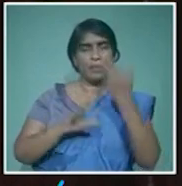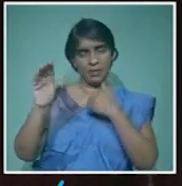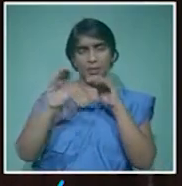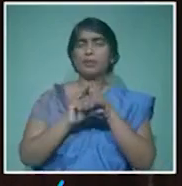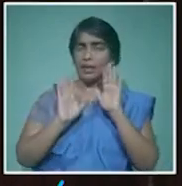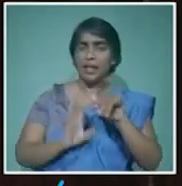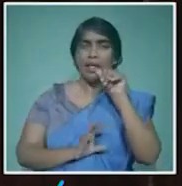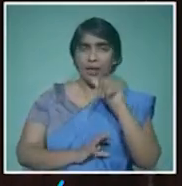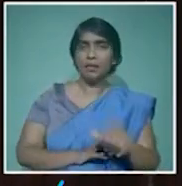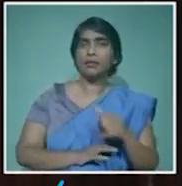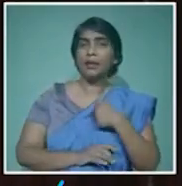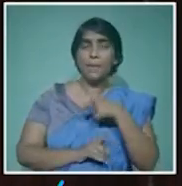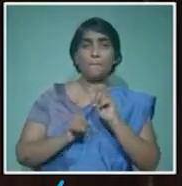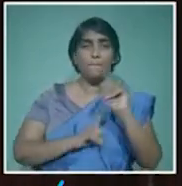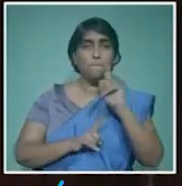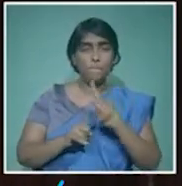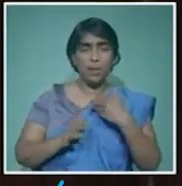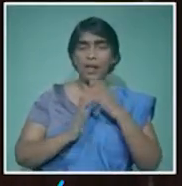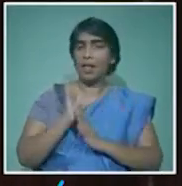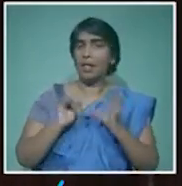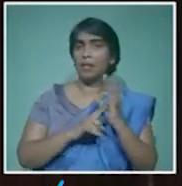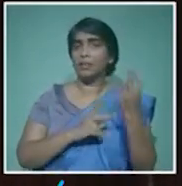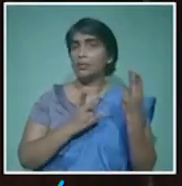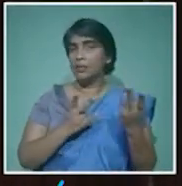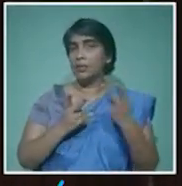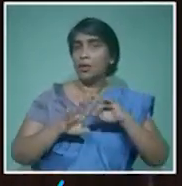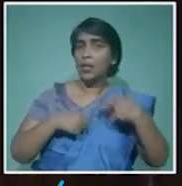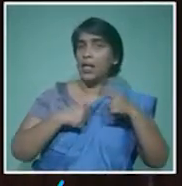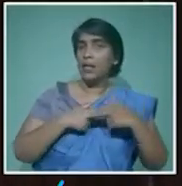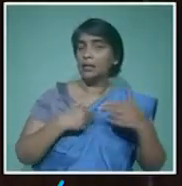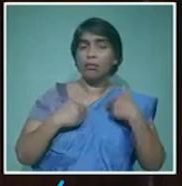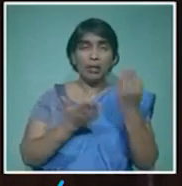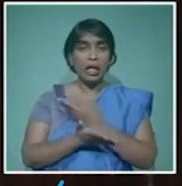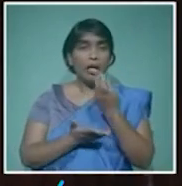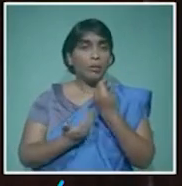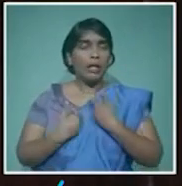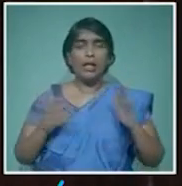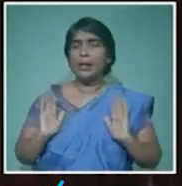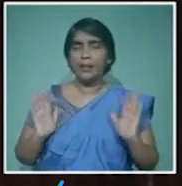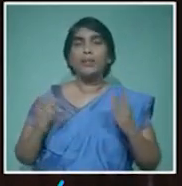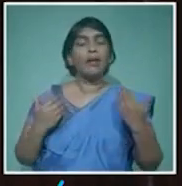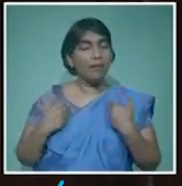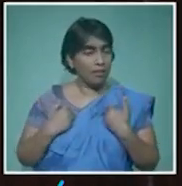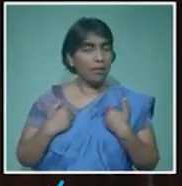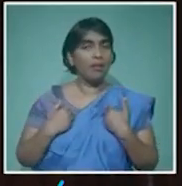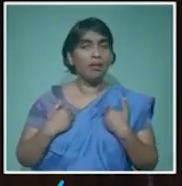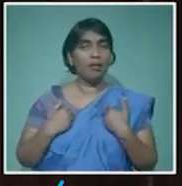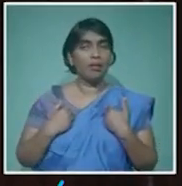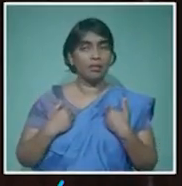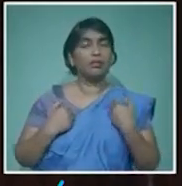තමයි. හැබැයි මේ එකක්වත් පාර්ලිමේන්තුවේ ඉඳන් ඇමති කන්දල්ලා එහෙම නැත්නම් මොන හරි හේතුවකින් අපි හම්බ කරගත්ත දේවල් නෙමෙයි. අපි අපේ